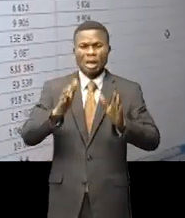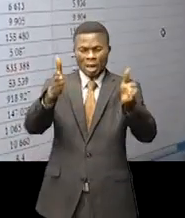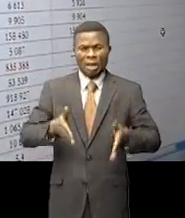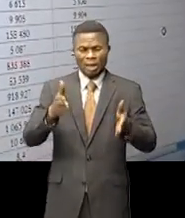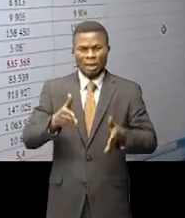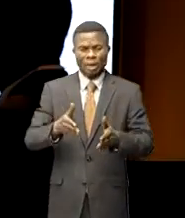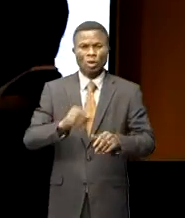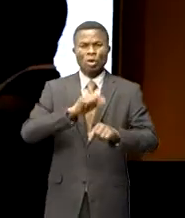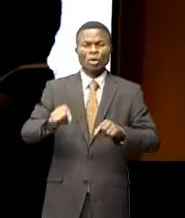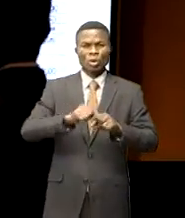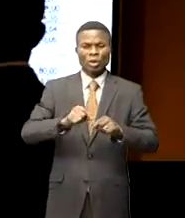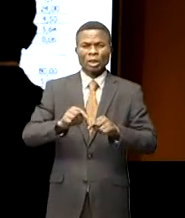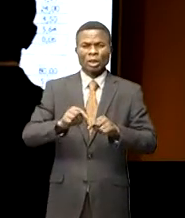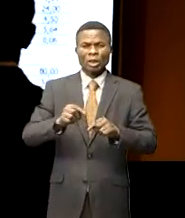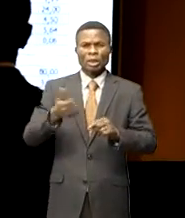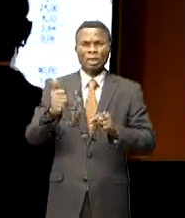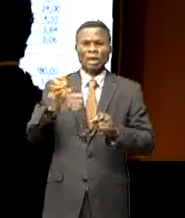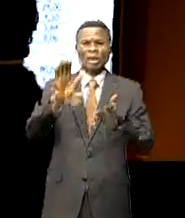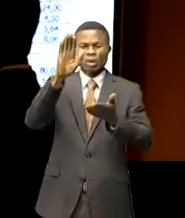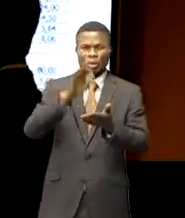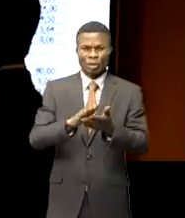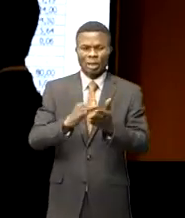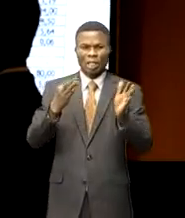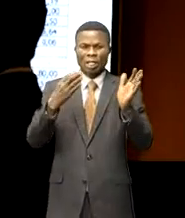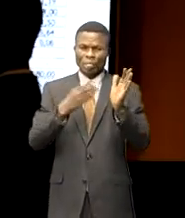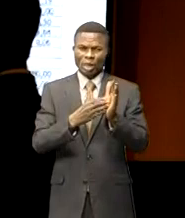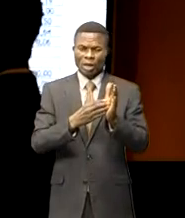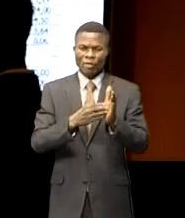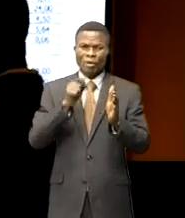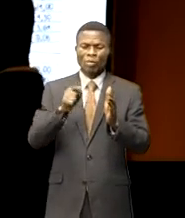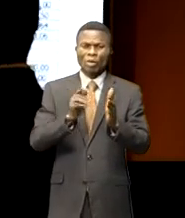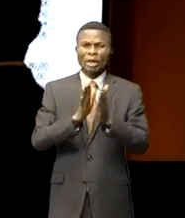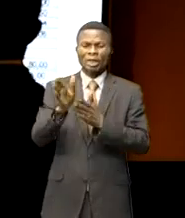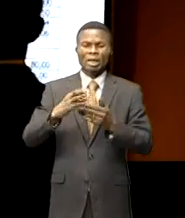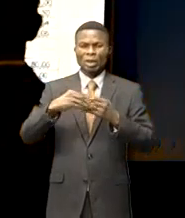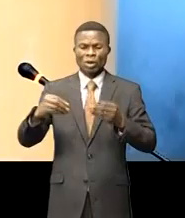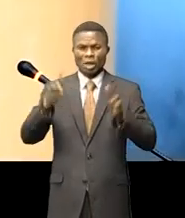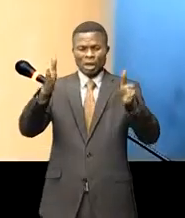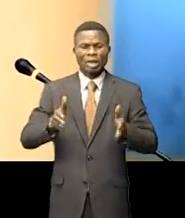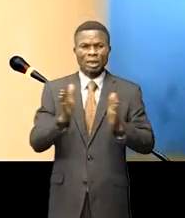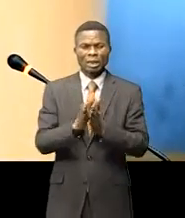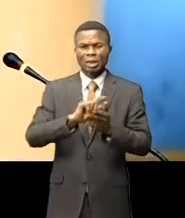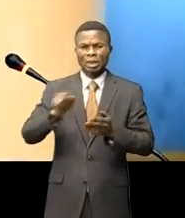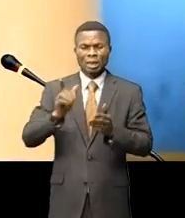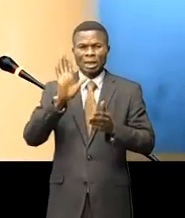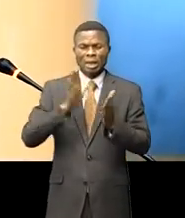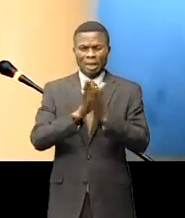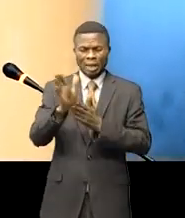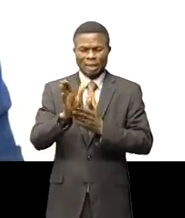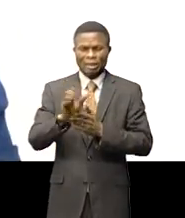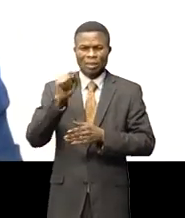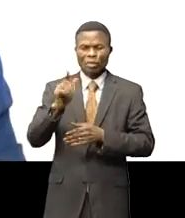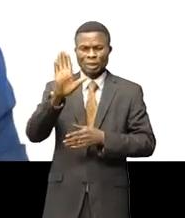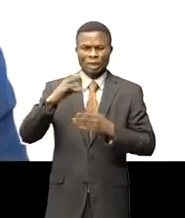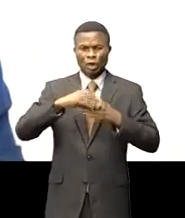10 kg reviendra désormais à 15,9 $ américains, un carton de poulet de 10 kg à 15,5 $américains,